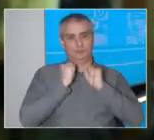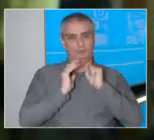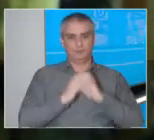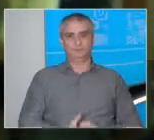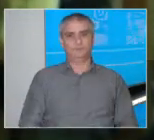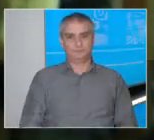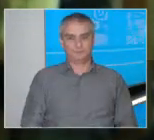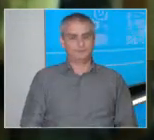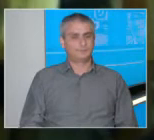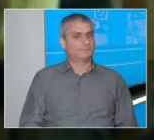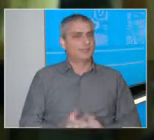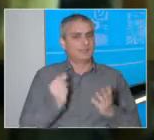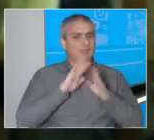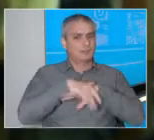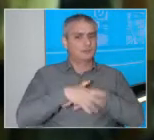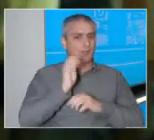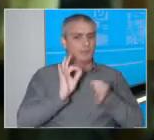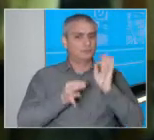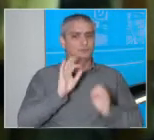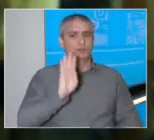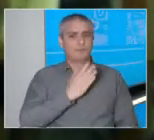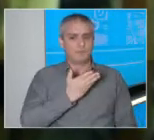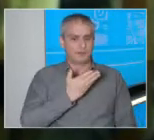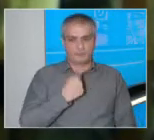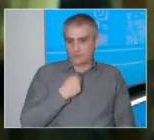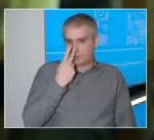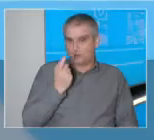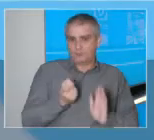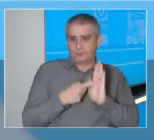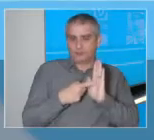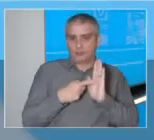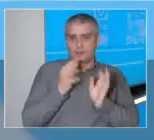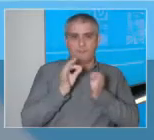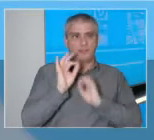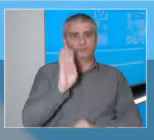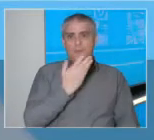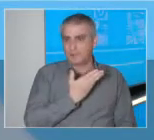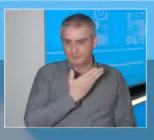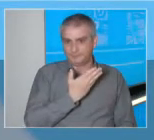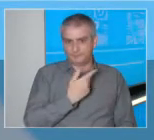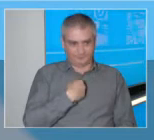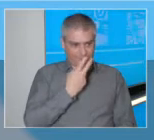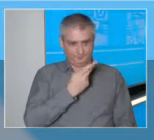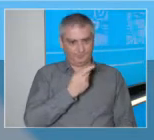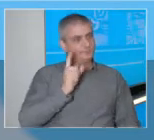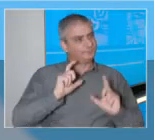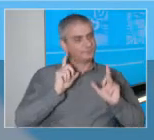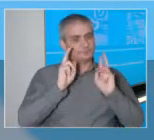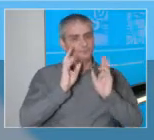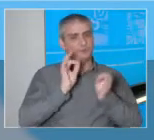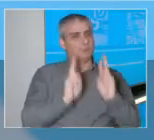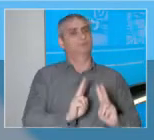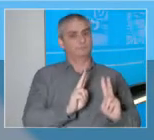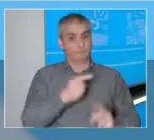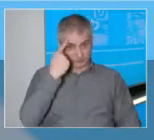אלה ביטויים קשים מדי. איך זה אמור להשליך על משפט נתניהו? אנחנו רואים את דרישות פרקליטי נתניהו, סנגורי נתניהו, לעצור את המשפט. האם